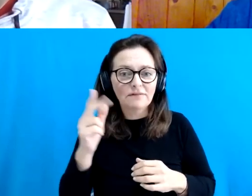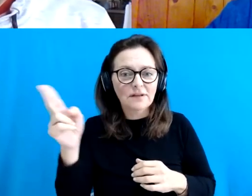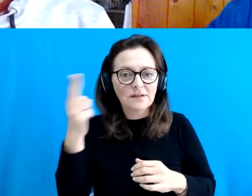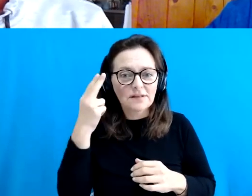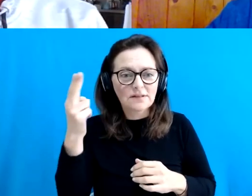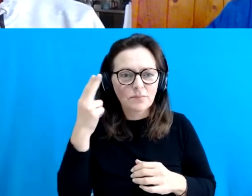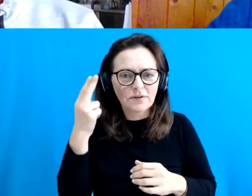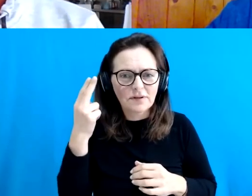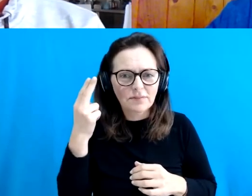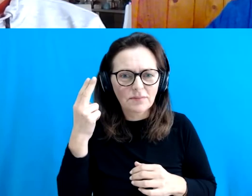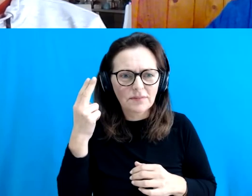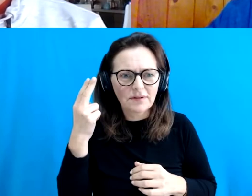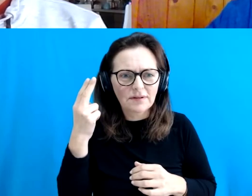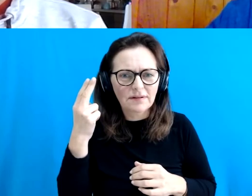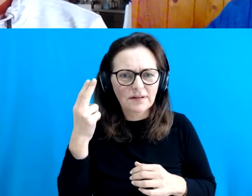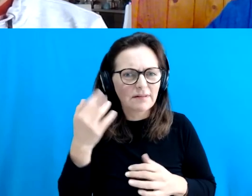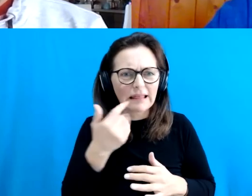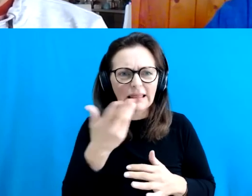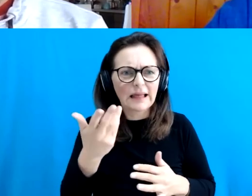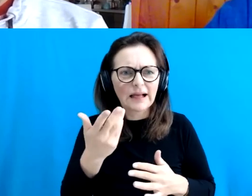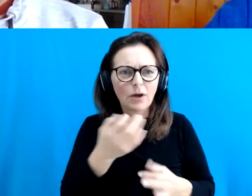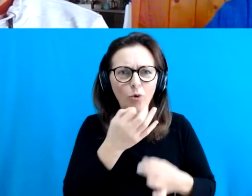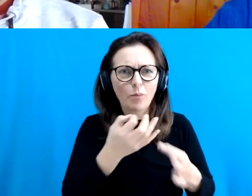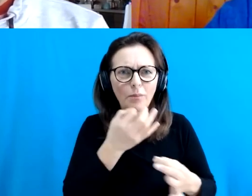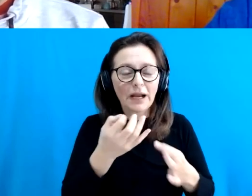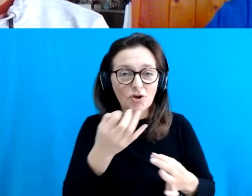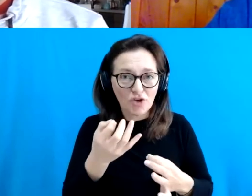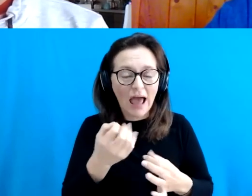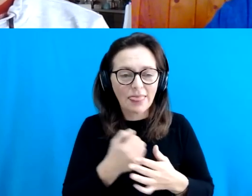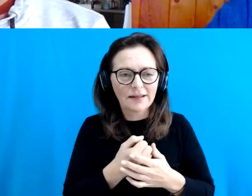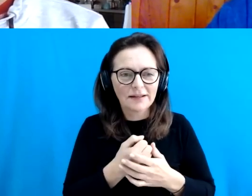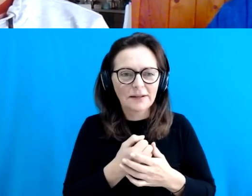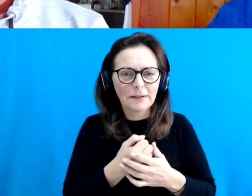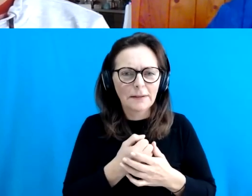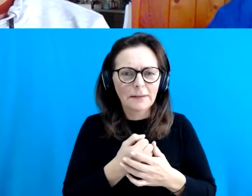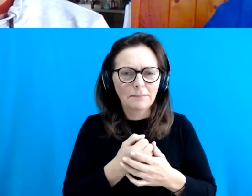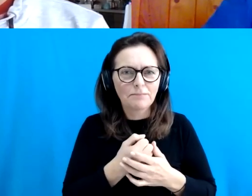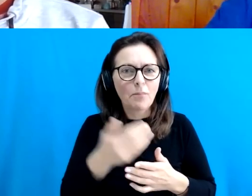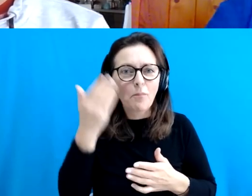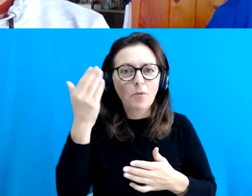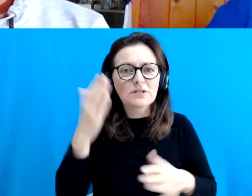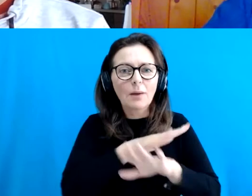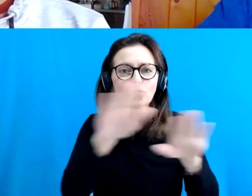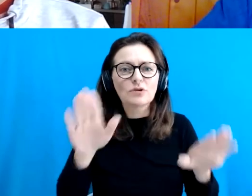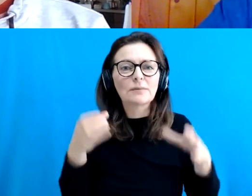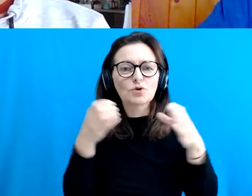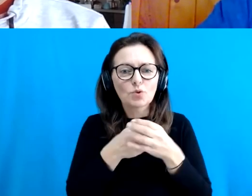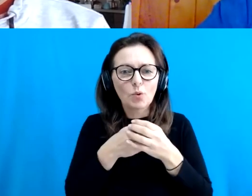tako. Nekaj vprašanj, ja, tako. Zdaj te bom jaz par stvari vprašala. Pozdrav vsem skupaj